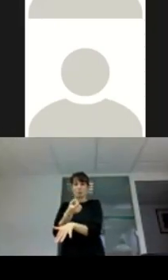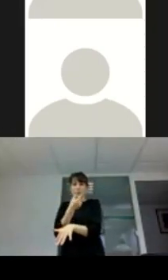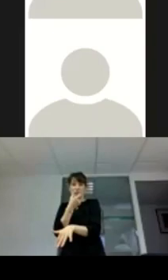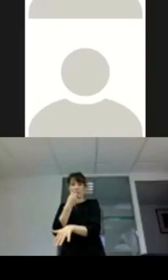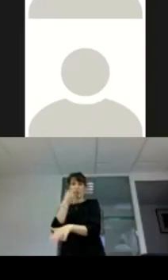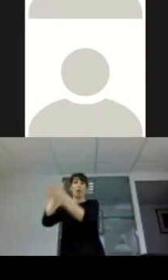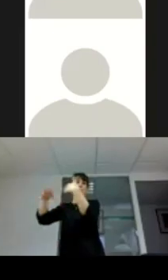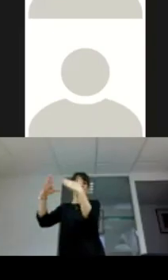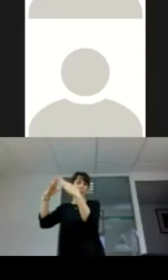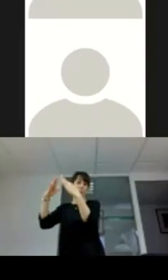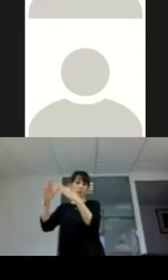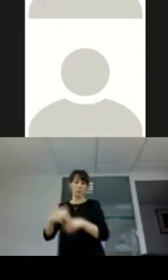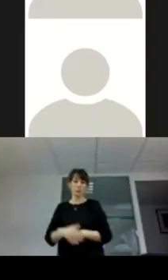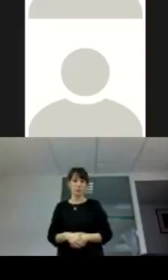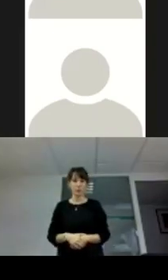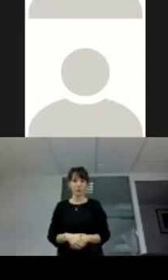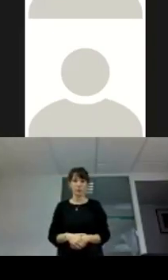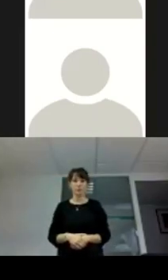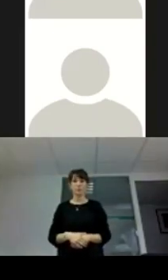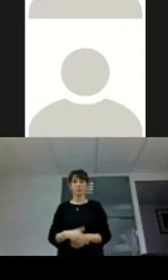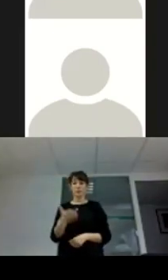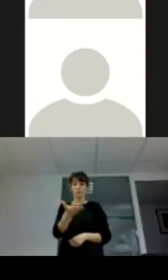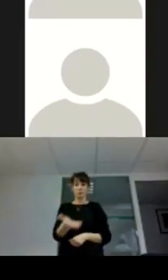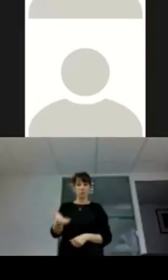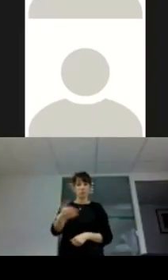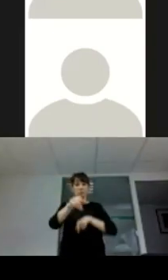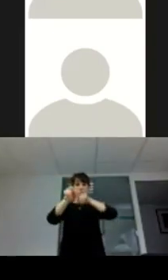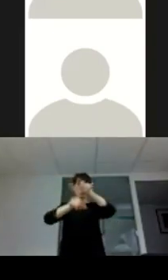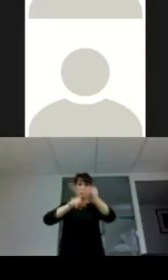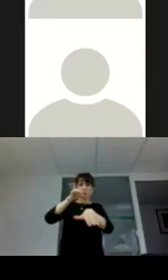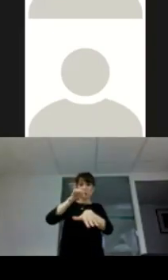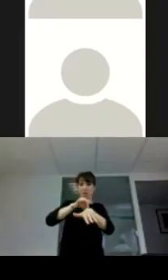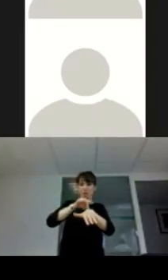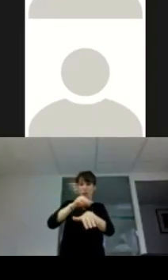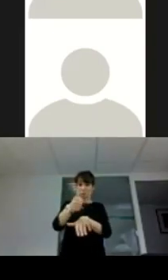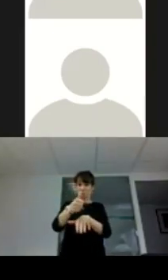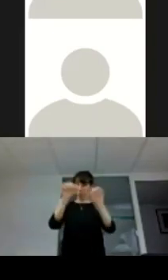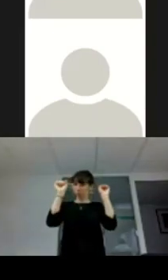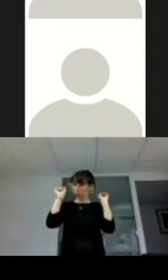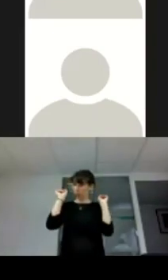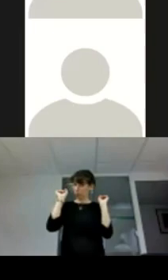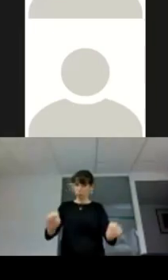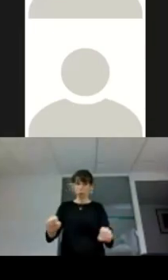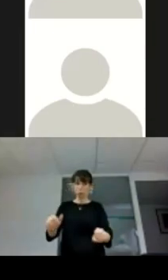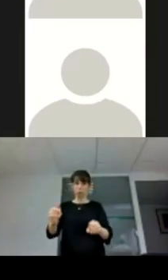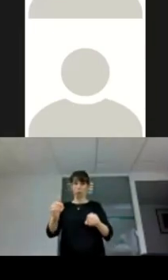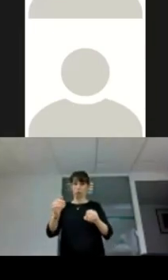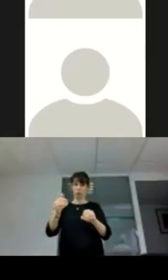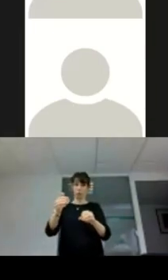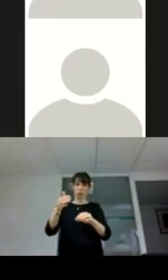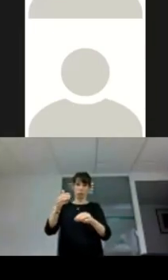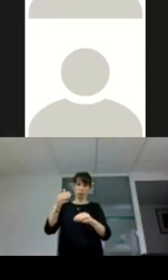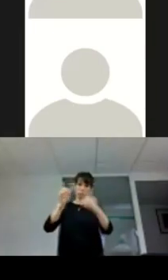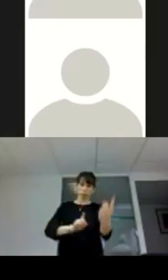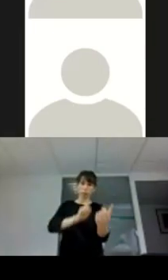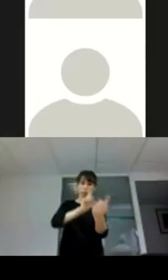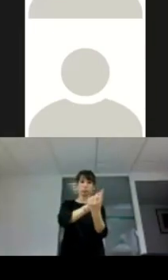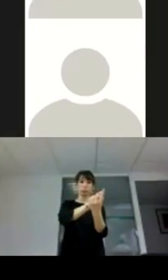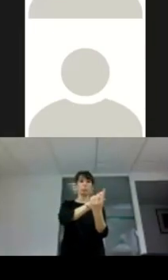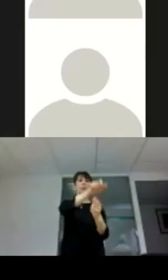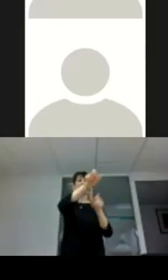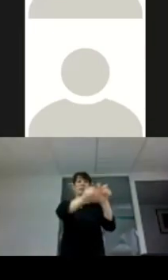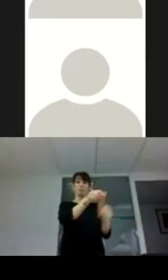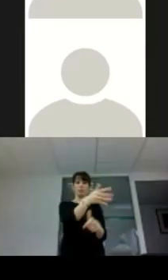qui va bénéficier de traitements oral, PEROS, à domicile. Ces patients vont bénéficier donc